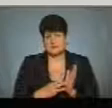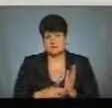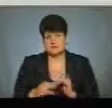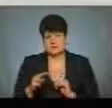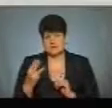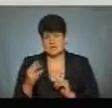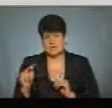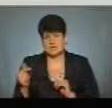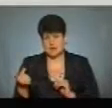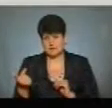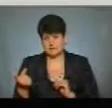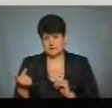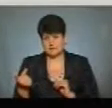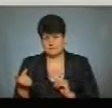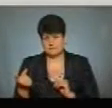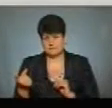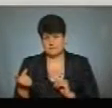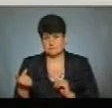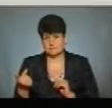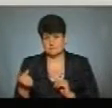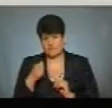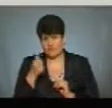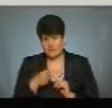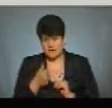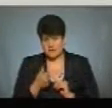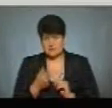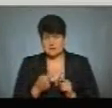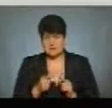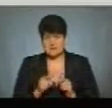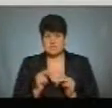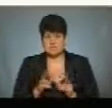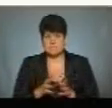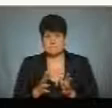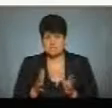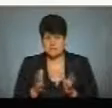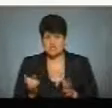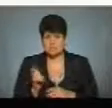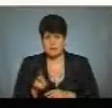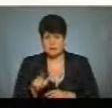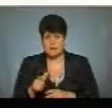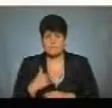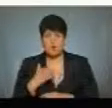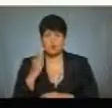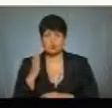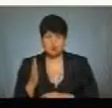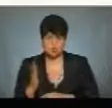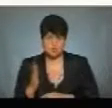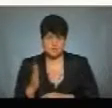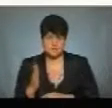районі 83 гривень. Тобто в рік. Ну, тобто, відповідно, чим більше виборців прийде, проголосує